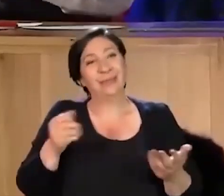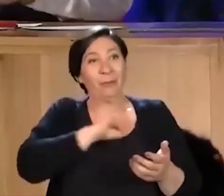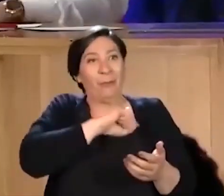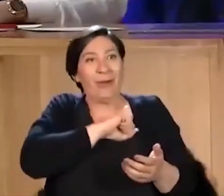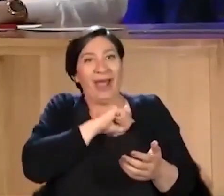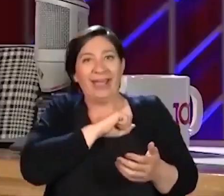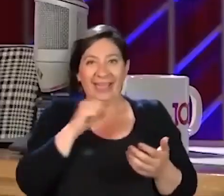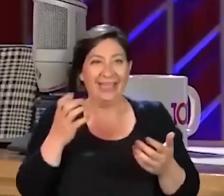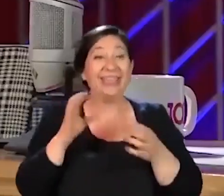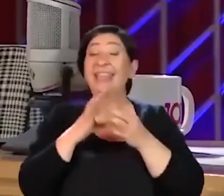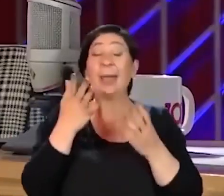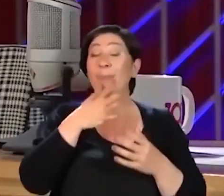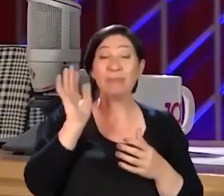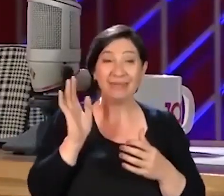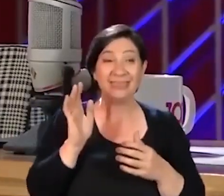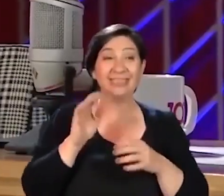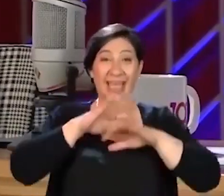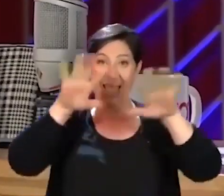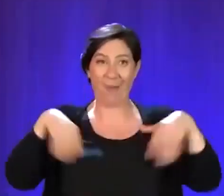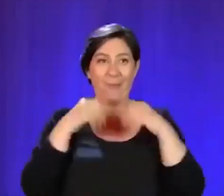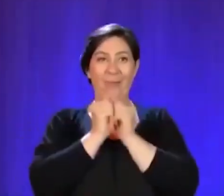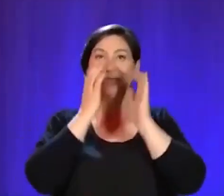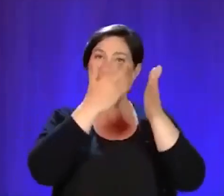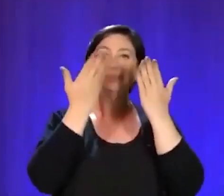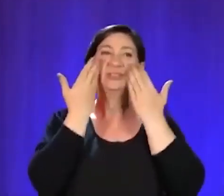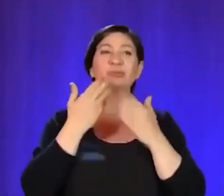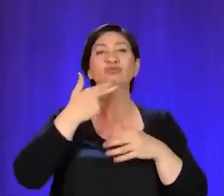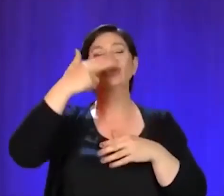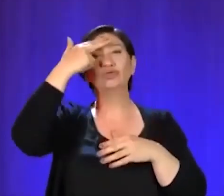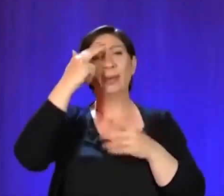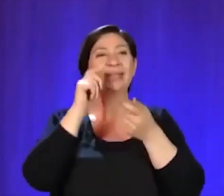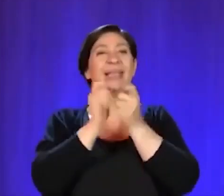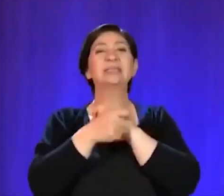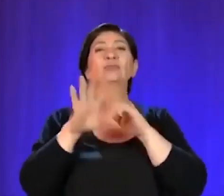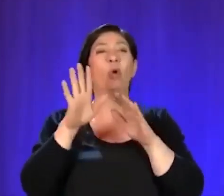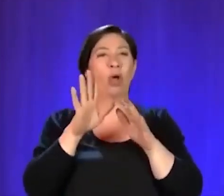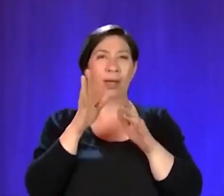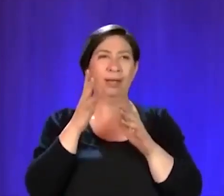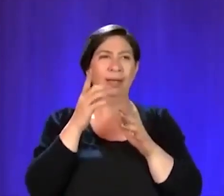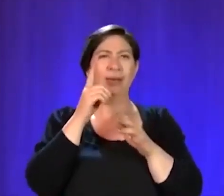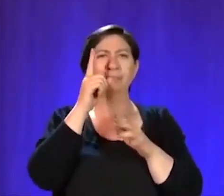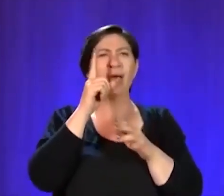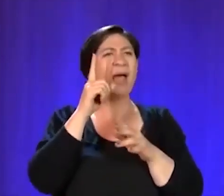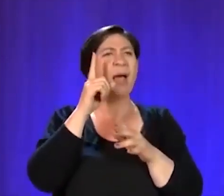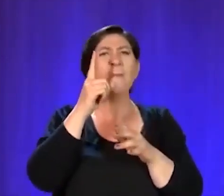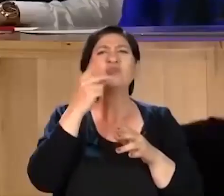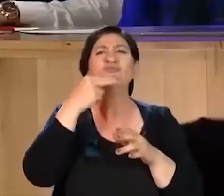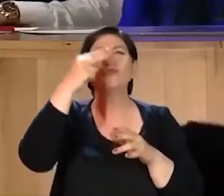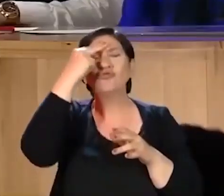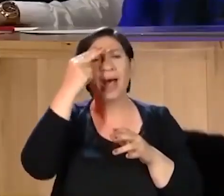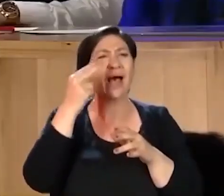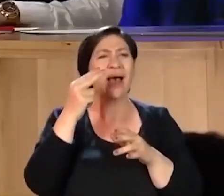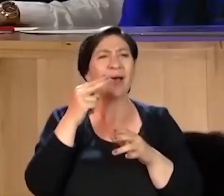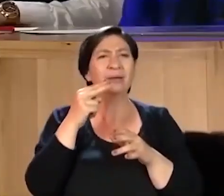Korkar o günden. Şöyle bilmez. Evet, aslında... hep birlikte gidip izleyeceğiz. Genelde cuma günleri değişmiyor filmler. Bir baka ya bir Allah'ın kulu bakmıyor mu cuma günü mü